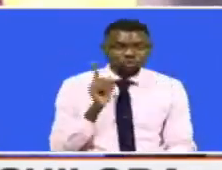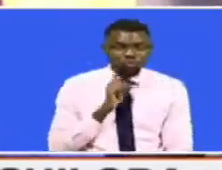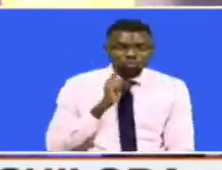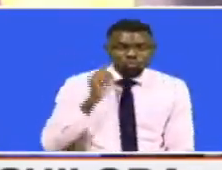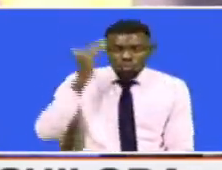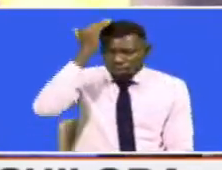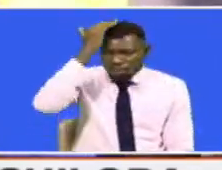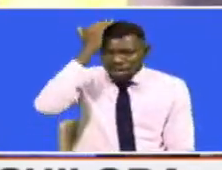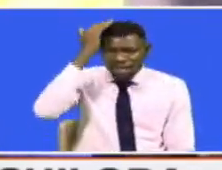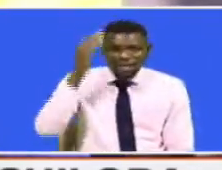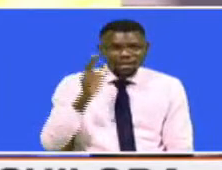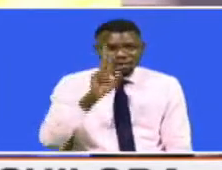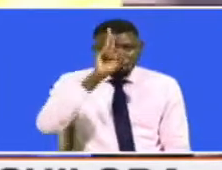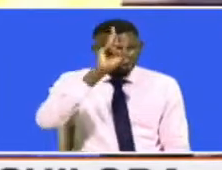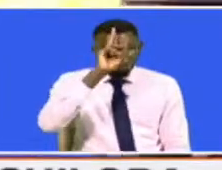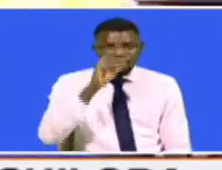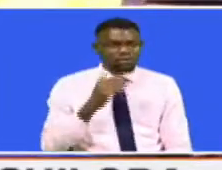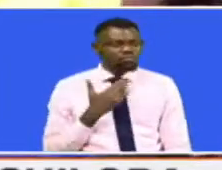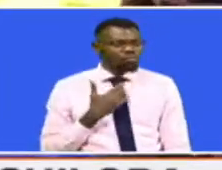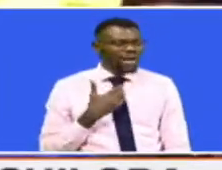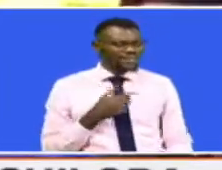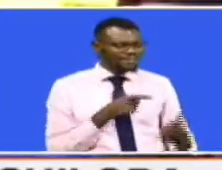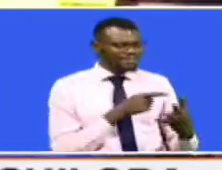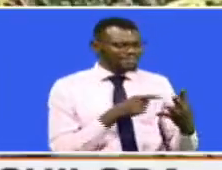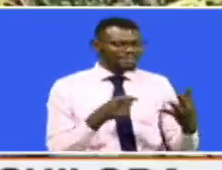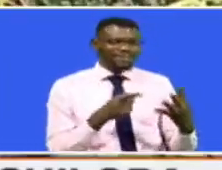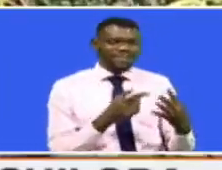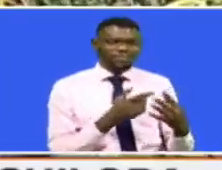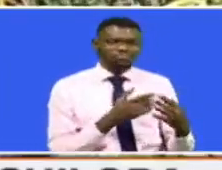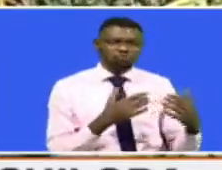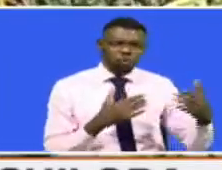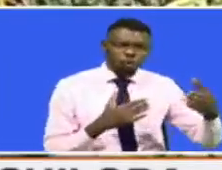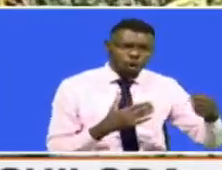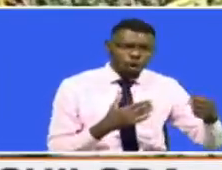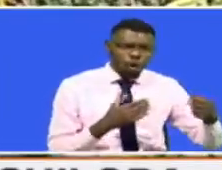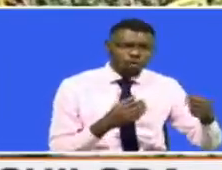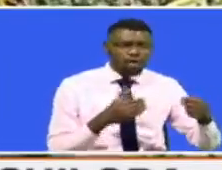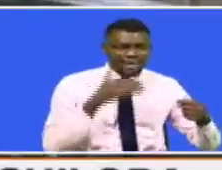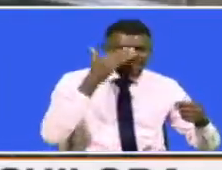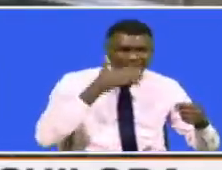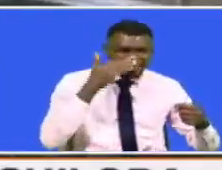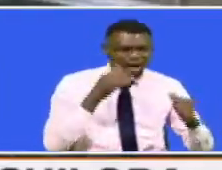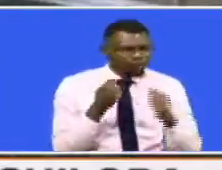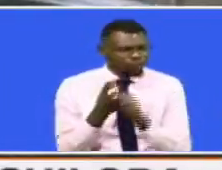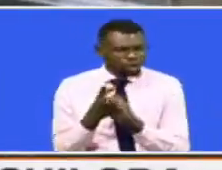polisi wakitaka kuwazuia kwa siku 14 zaidi kuwezesha uchunguzi wa kina.